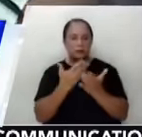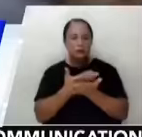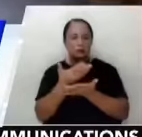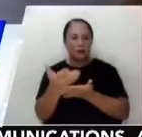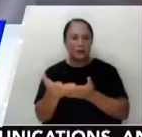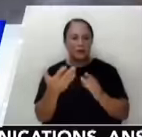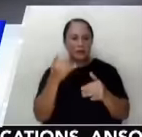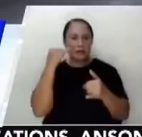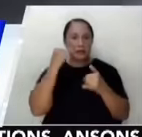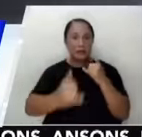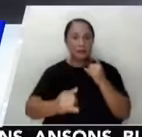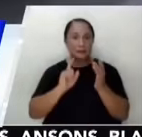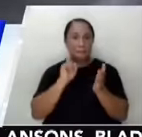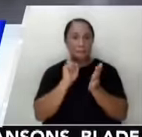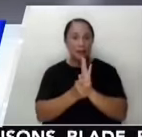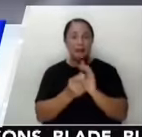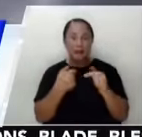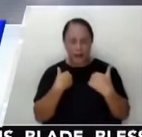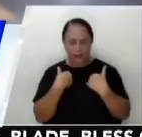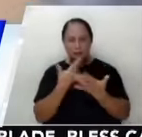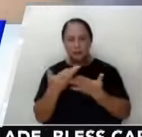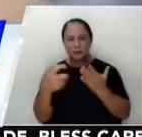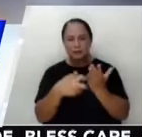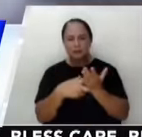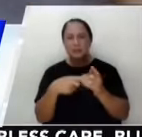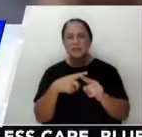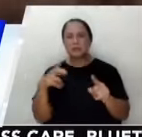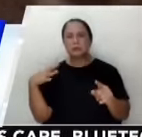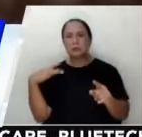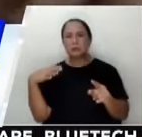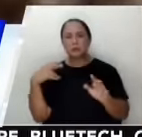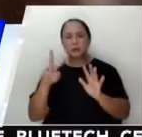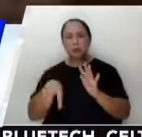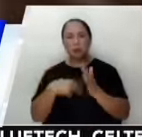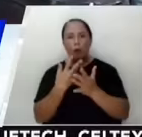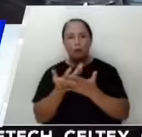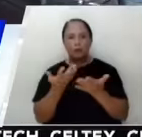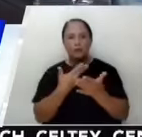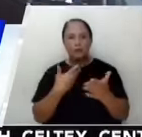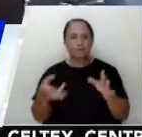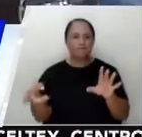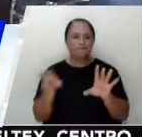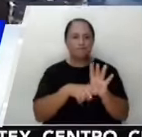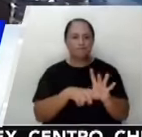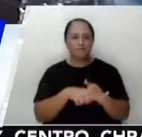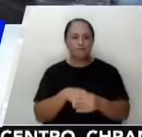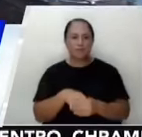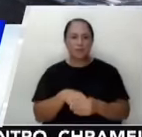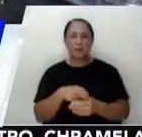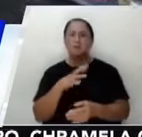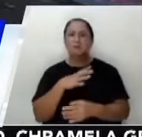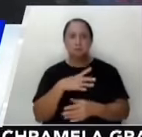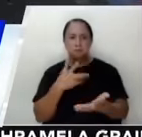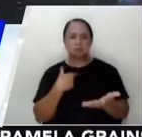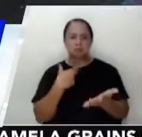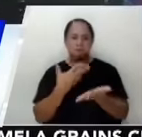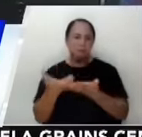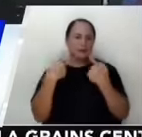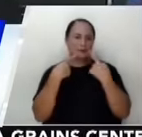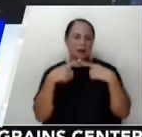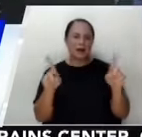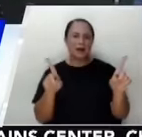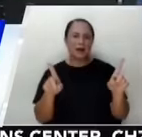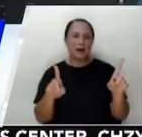na bumili ng ticket, bagamat maghihintay pa ng 2 oras para makasakay. Buti naman nakahabol kami. Buti lang